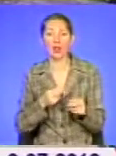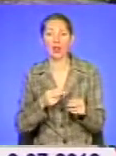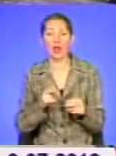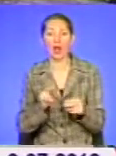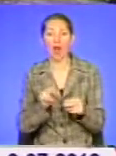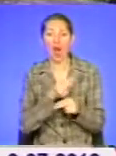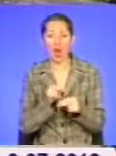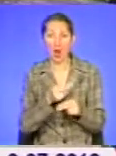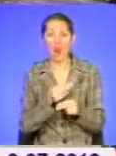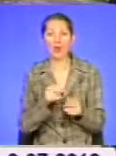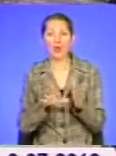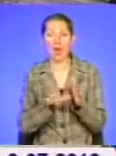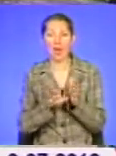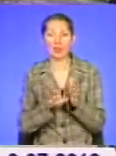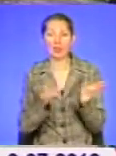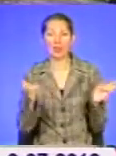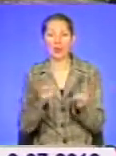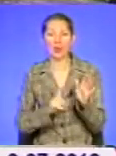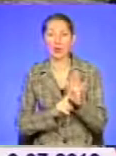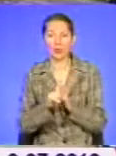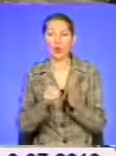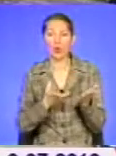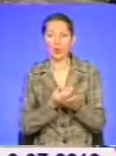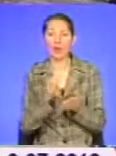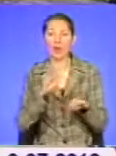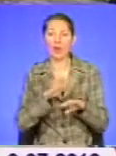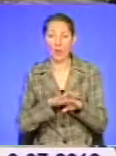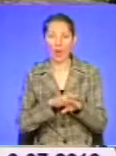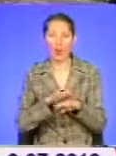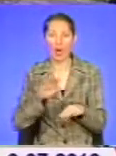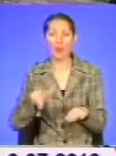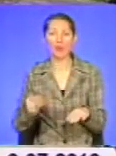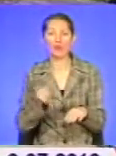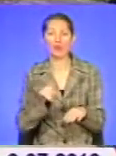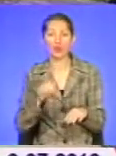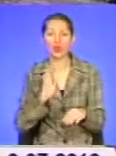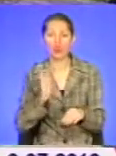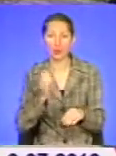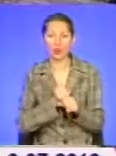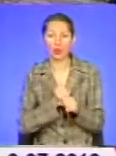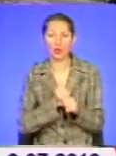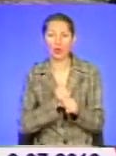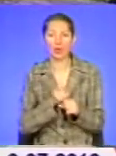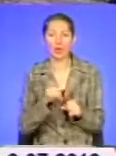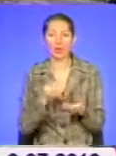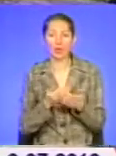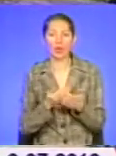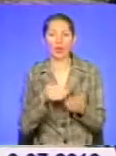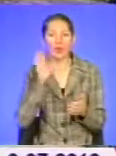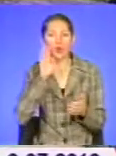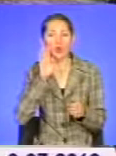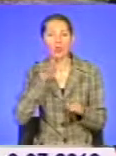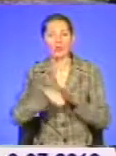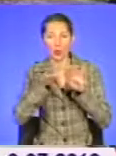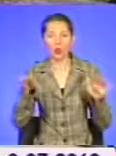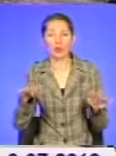їхніх цінах маємо піти перше заплатити в банк, а потім, значить, вони щось будуть робити. Та то люди затоплять. От так само, як